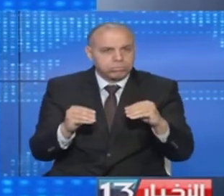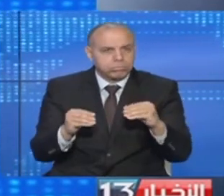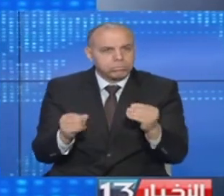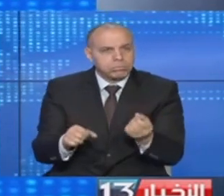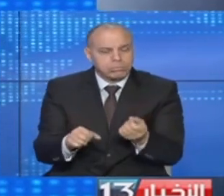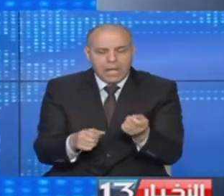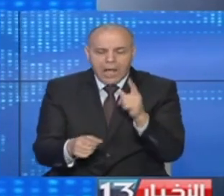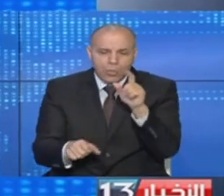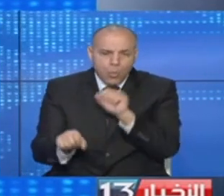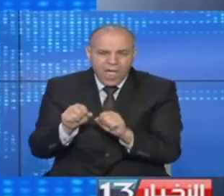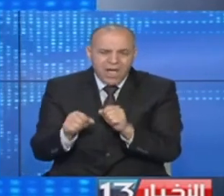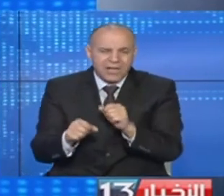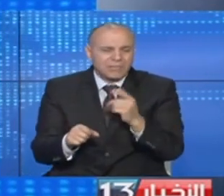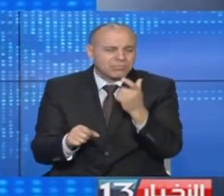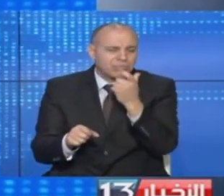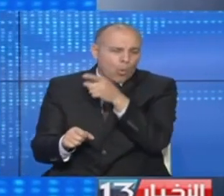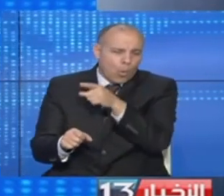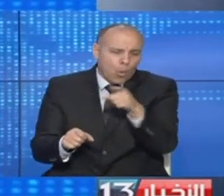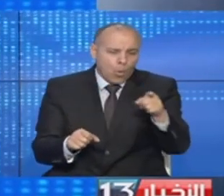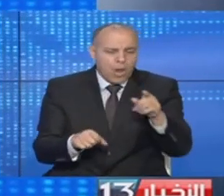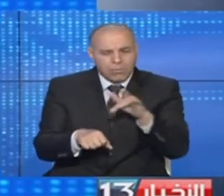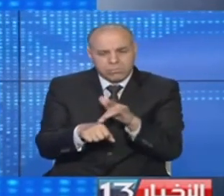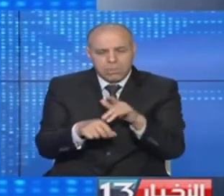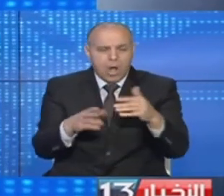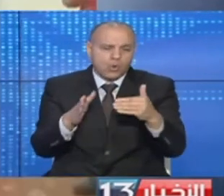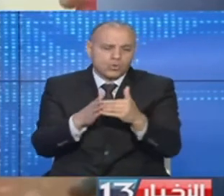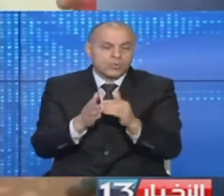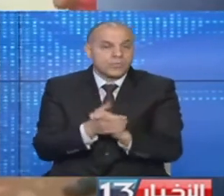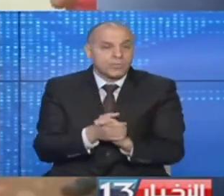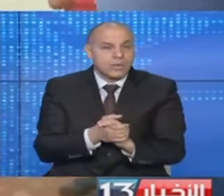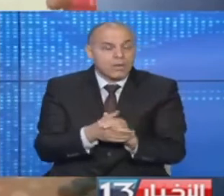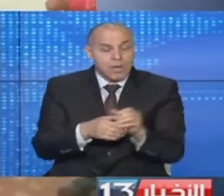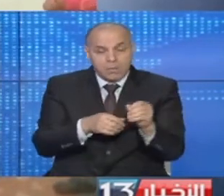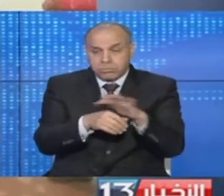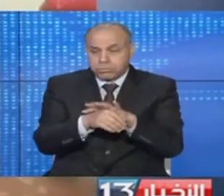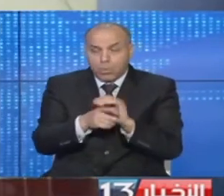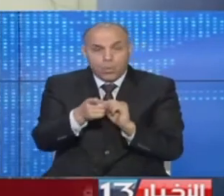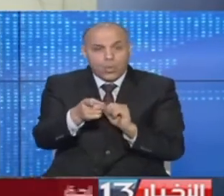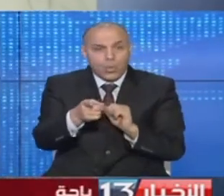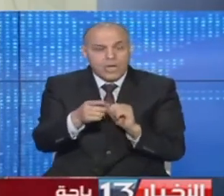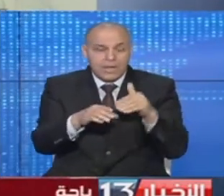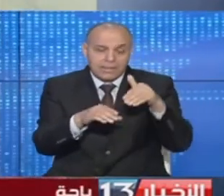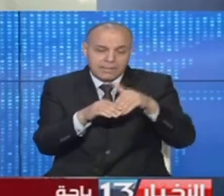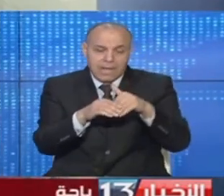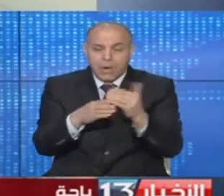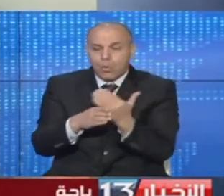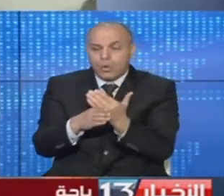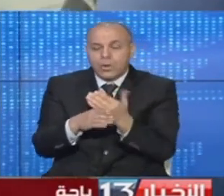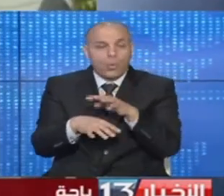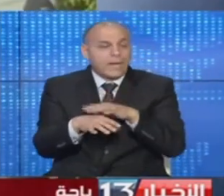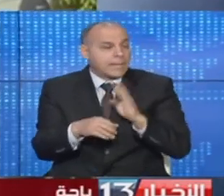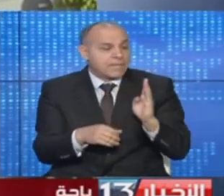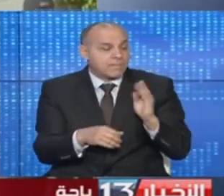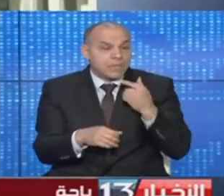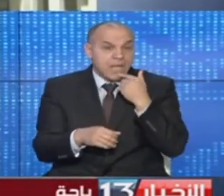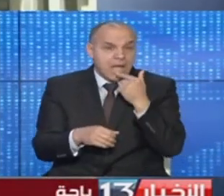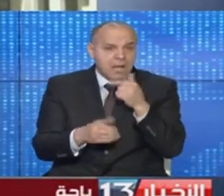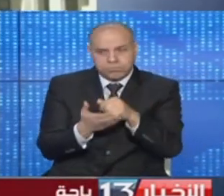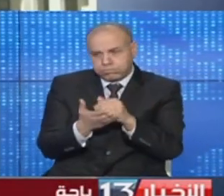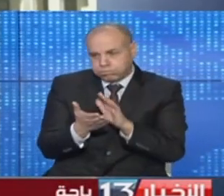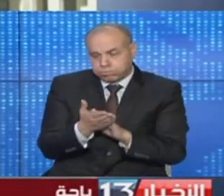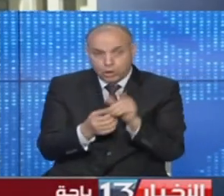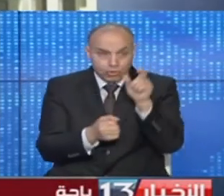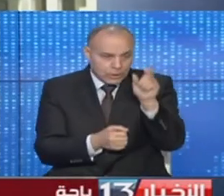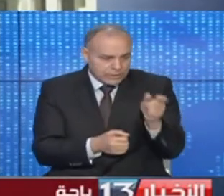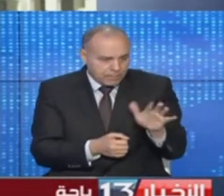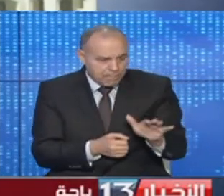حملات التعقيم لتفادي انتشار العدوى. وضع وبائي مستقر بالوسط المدرسي بولاية باجة، رغم تسجيل حالة